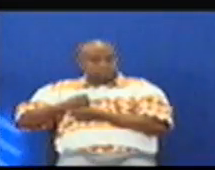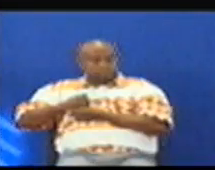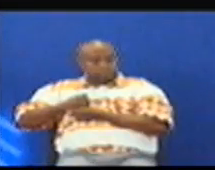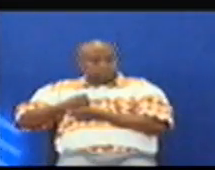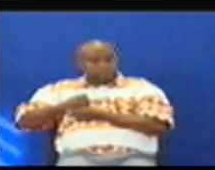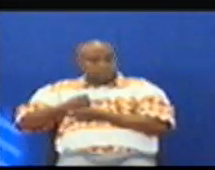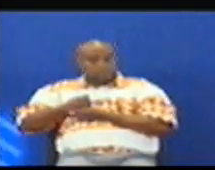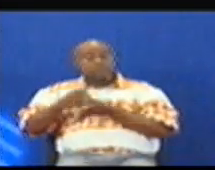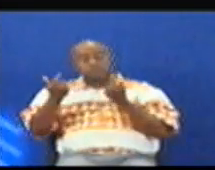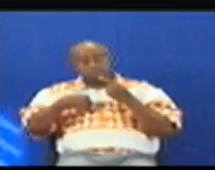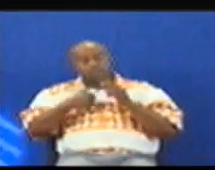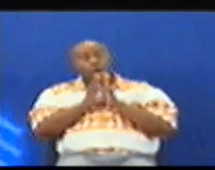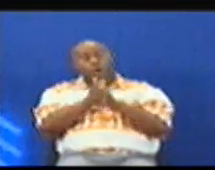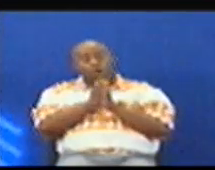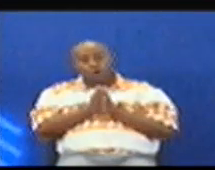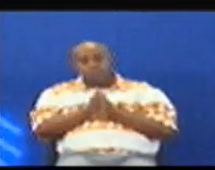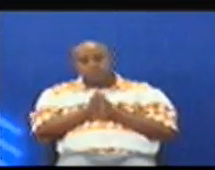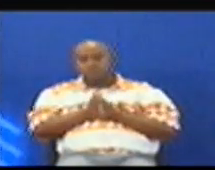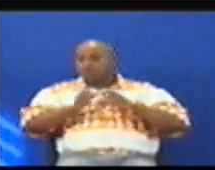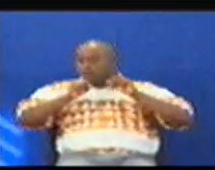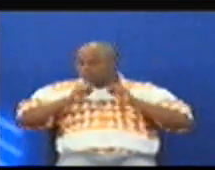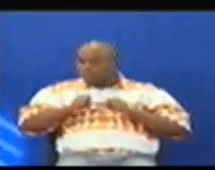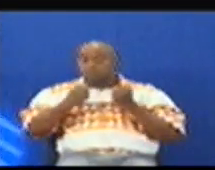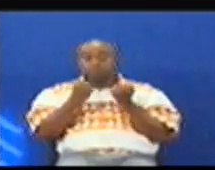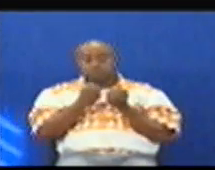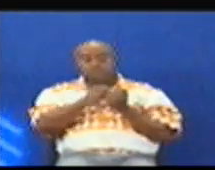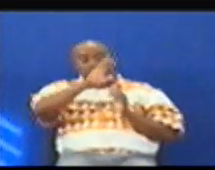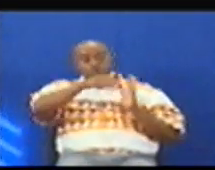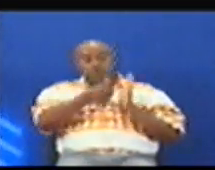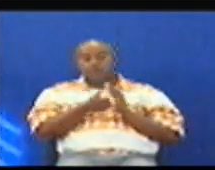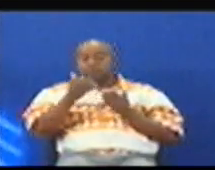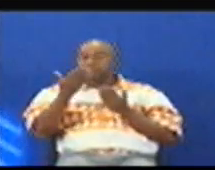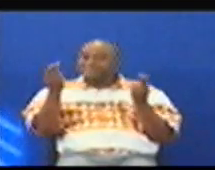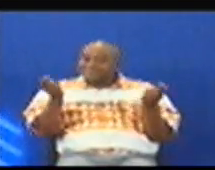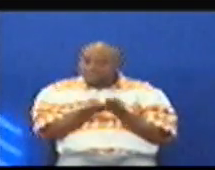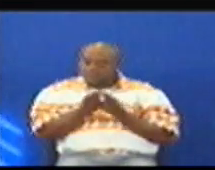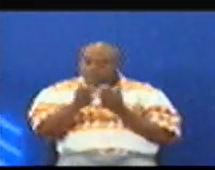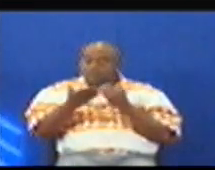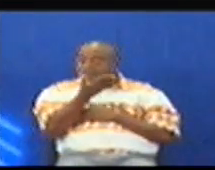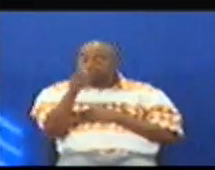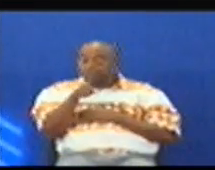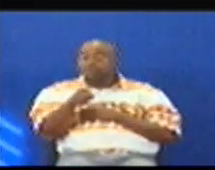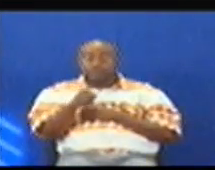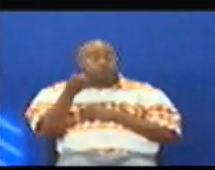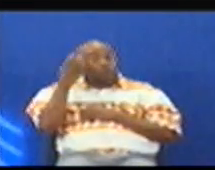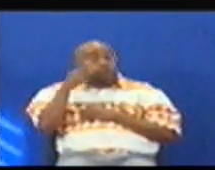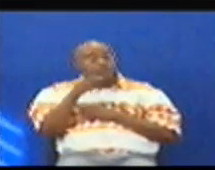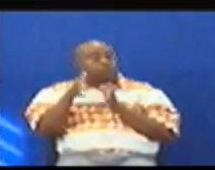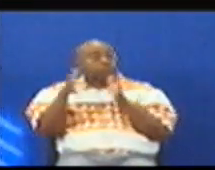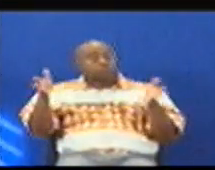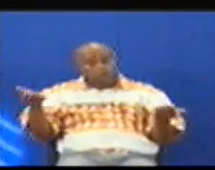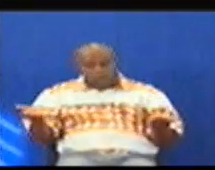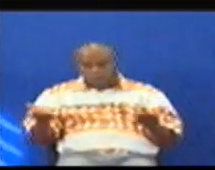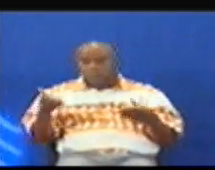Spika, niombe ombi langu tufanye program kama walivyofanya mataifa ya wenzetu. Hili jambo ni jambo kubwa. Mheshimiwa Spika, benki